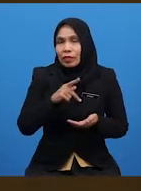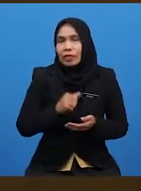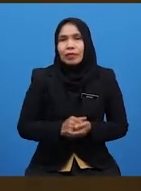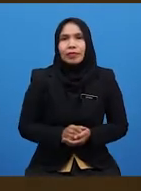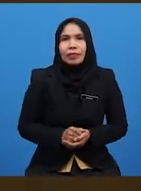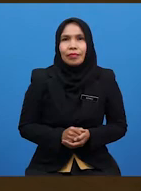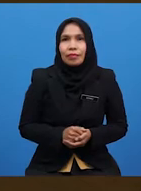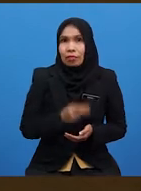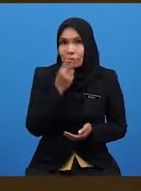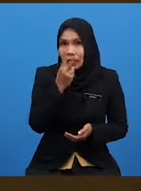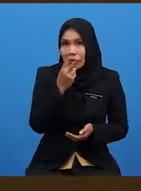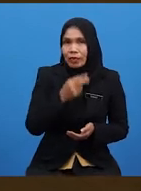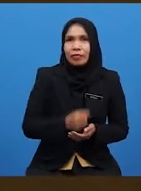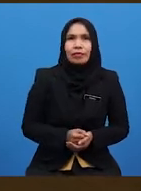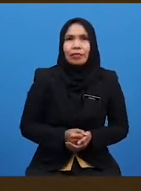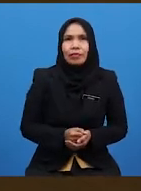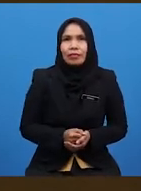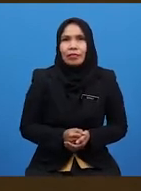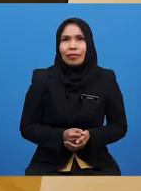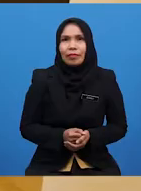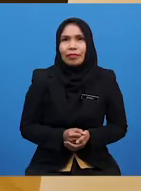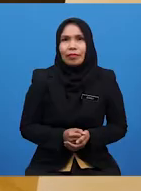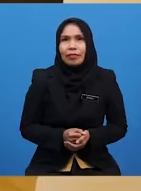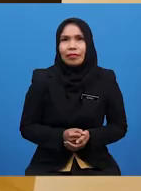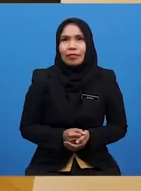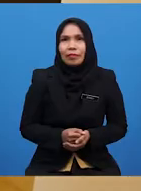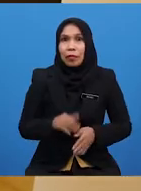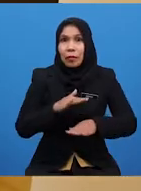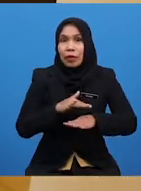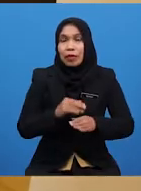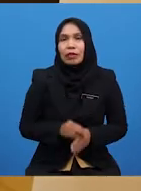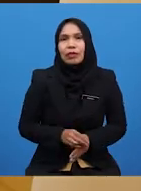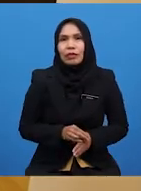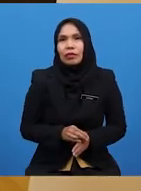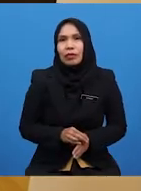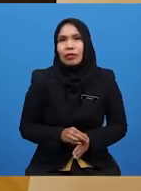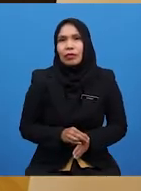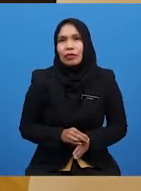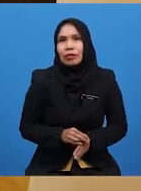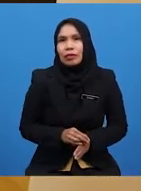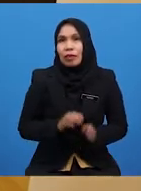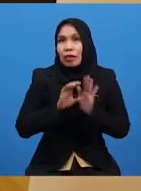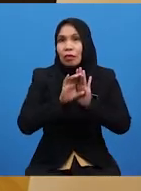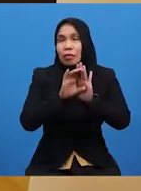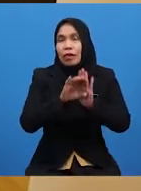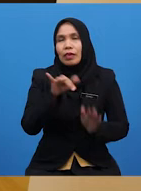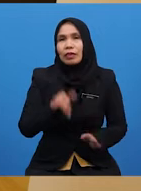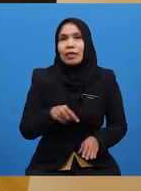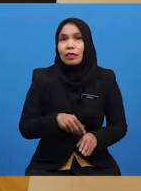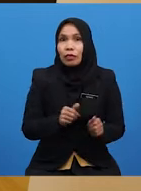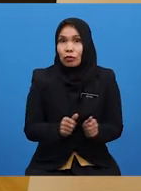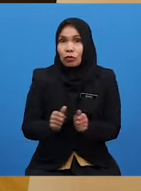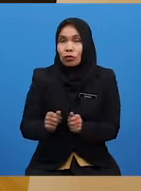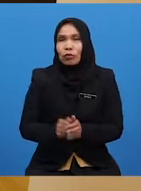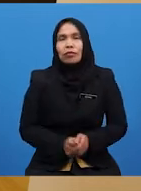foto yang digantung pada dinding dan lampu tidur yang disusun sepadan pada kiri dan kanan